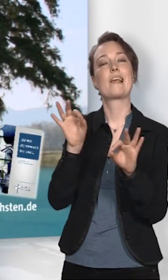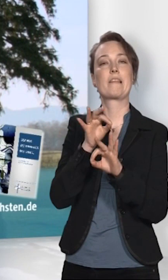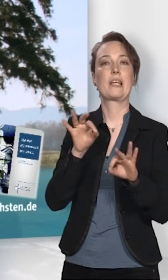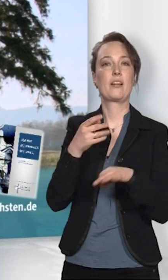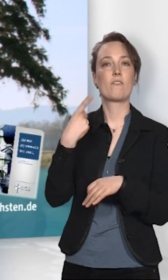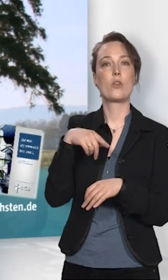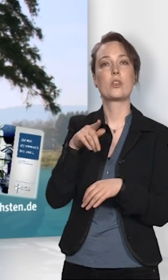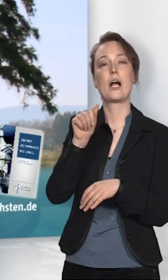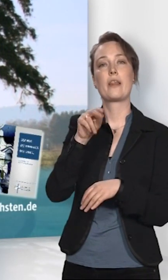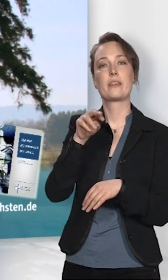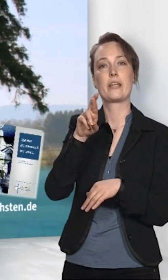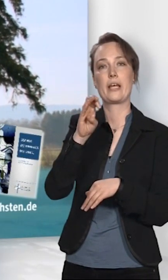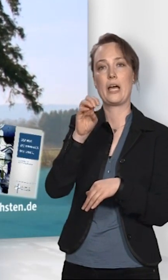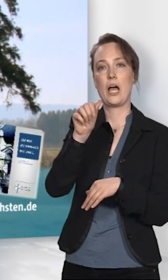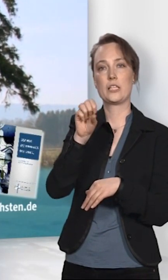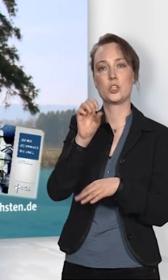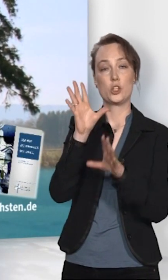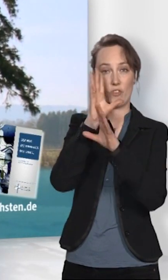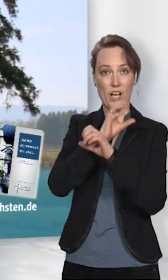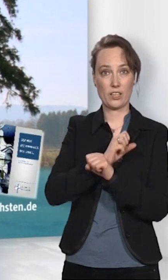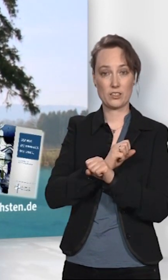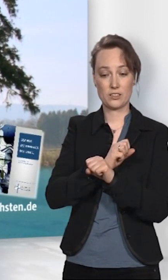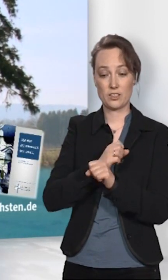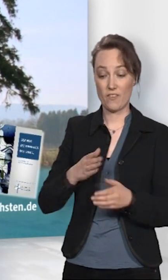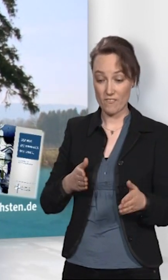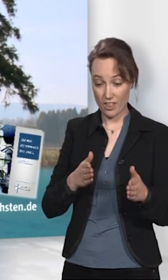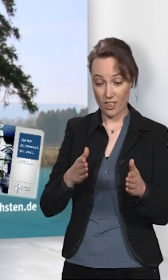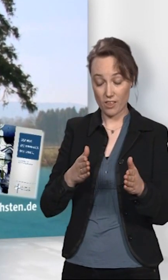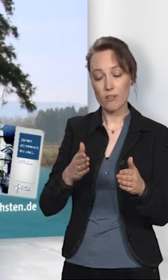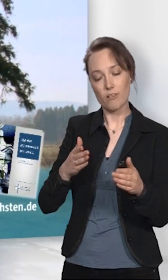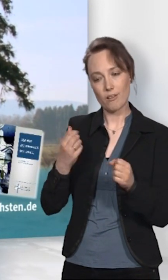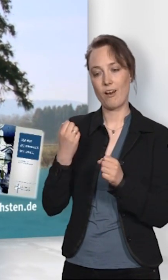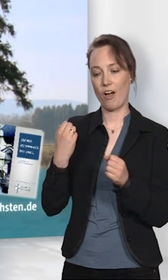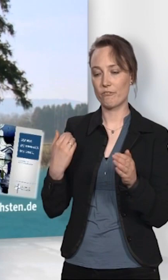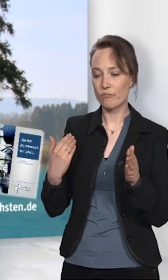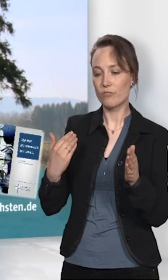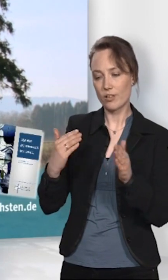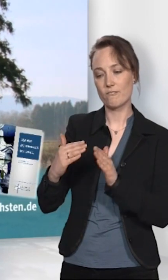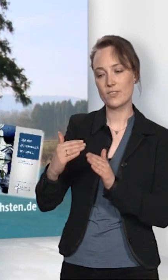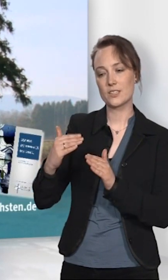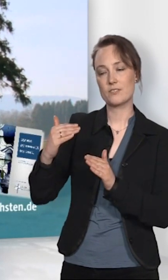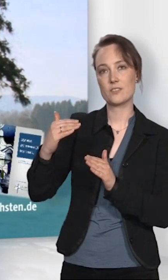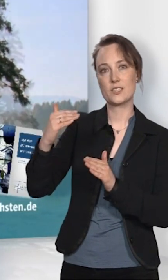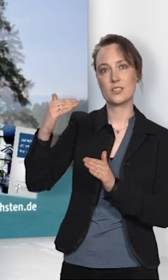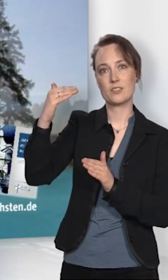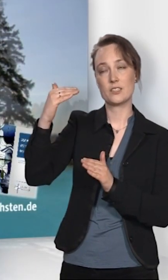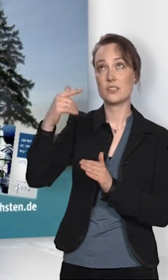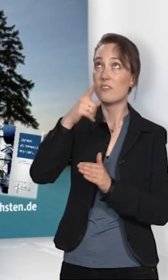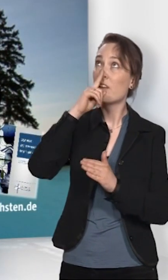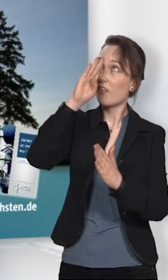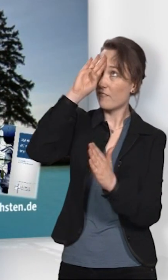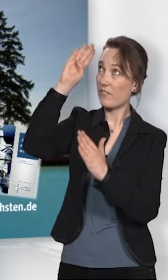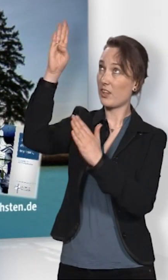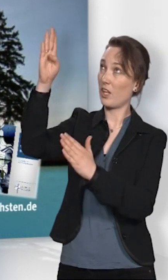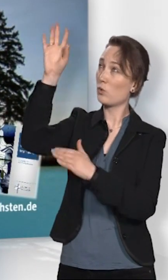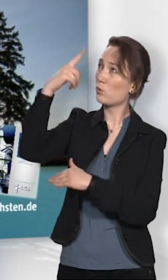Die Kraft wächst mit dem Weg. Wenn du Gott vertraust, seiner Zusage glaubst,